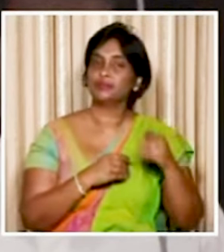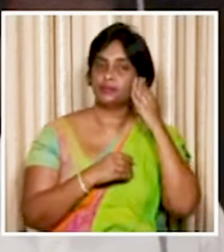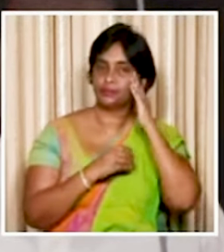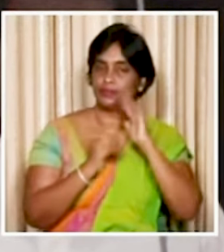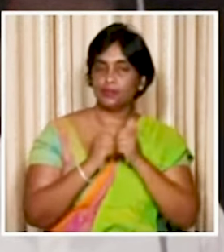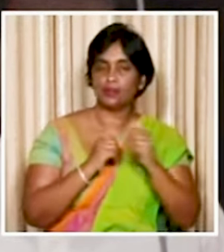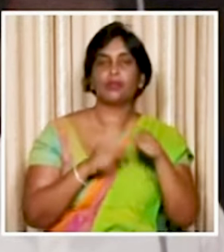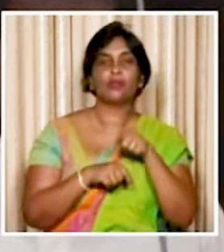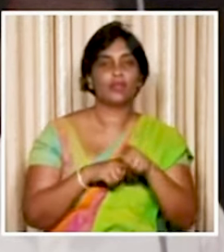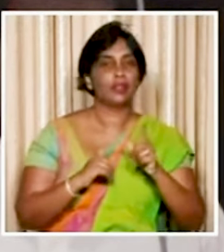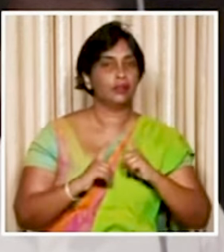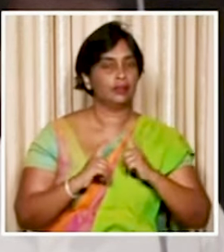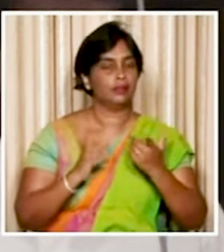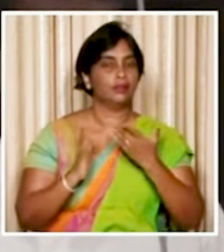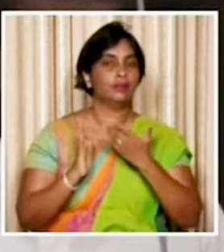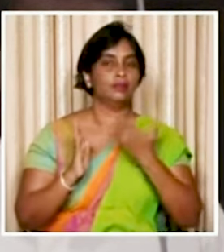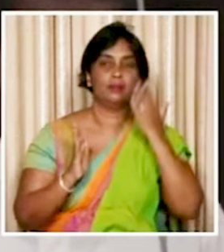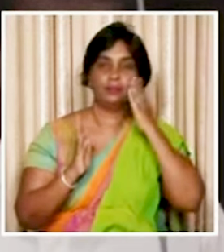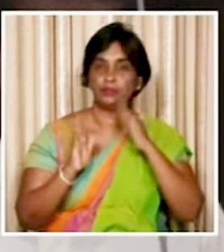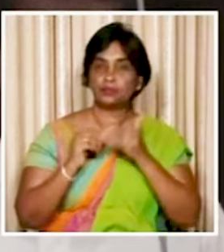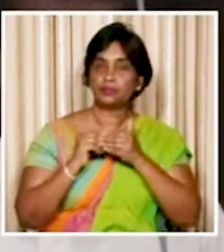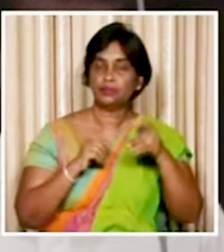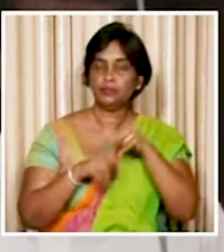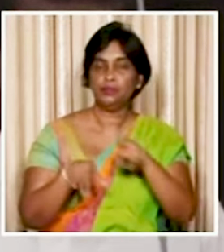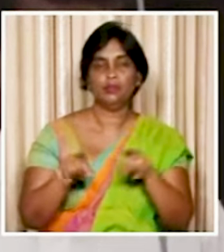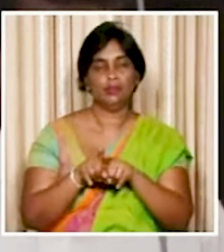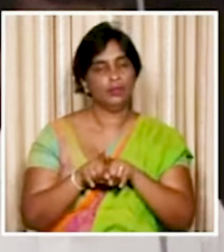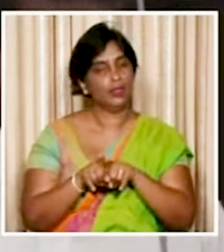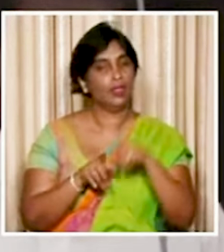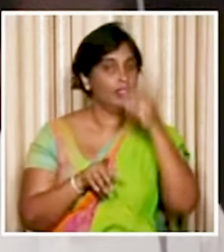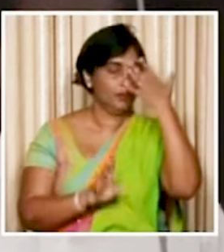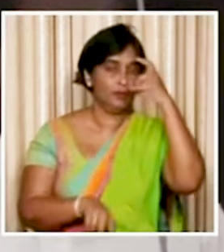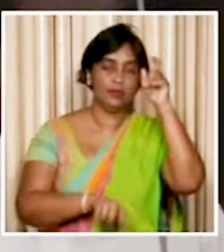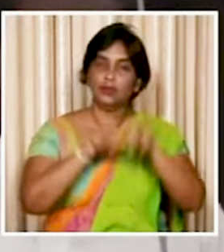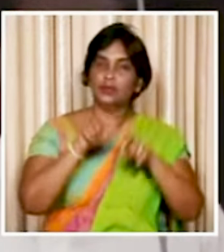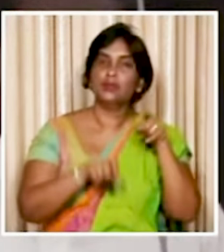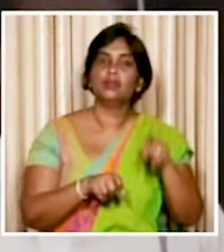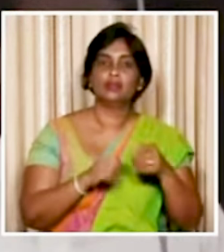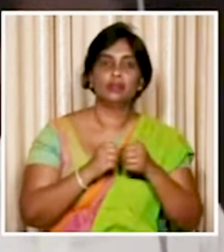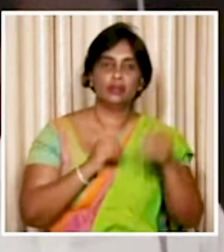இல்லாதொழிப்பதற்காக இந்த செயல்பாட்டை செய்கிறார்கள்.